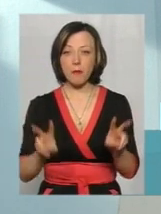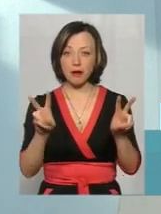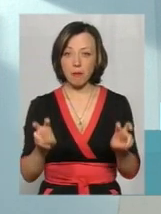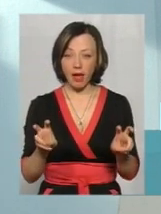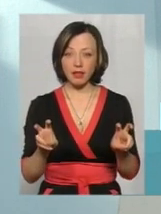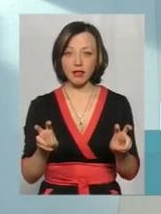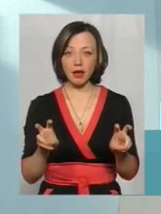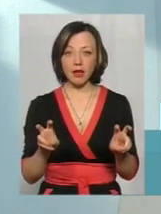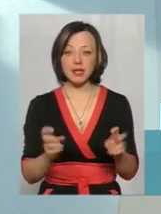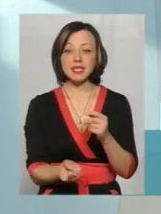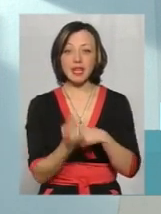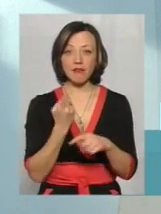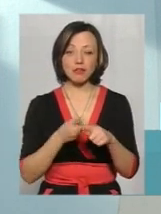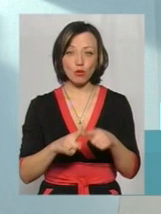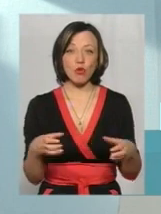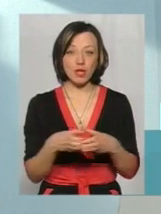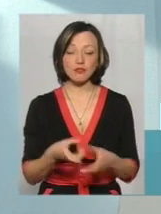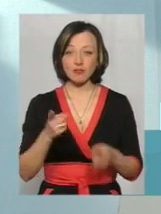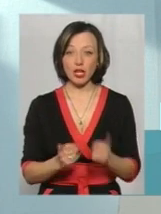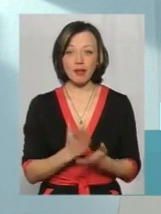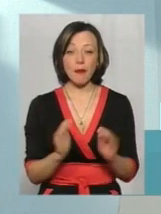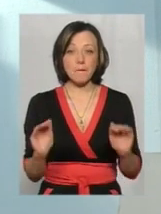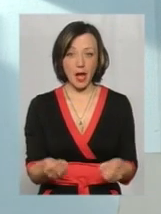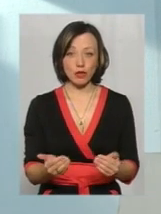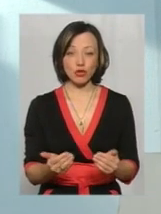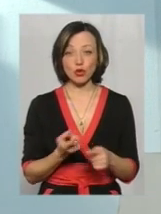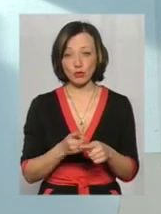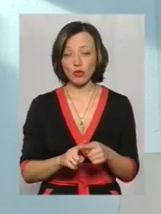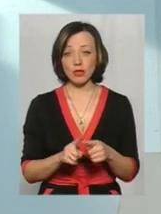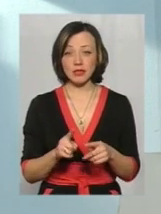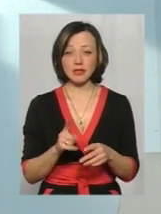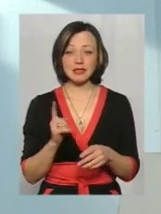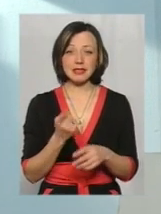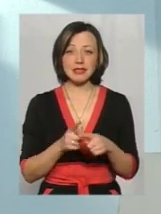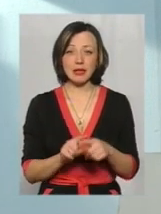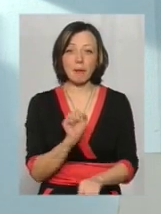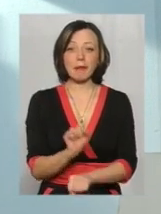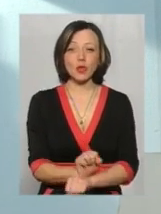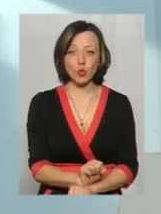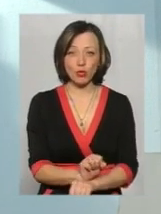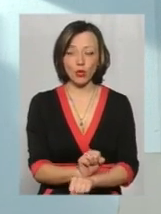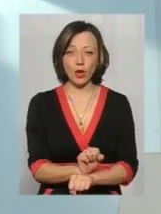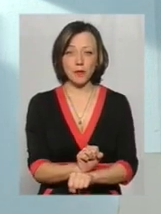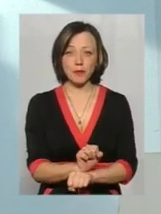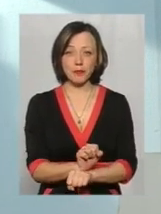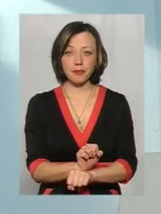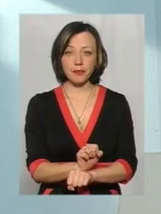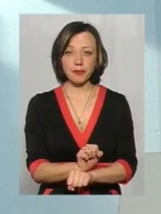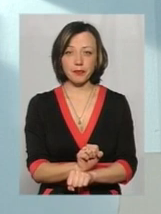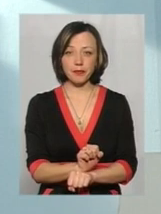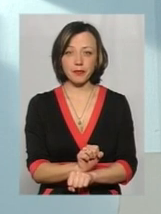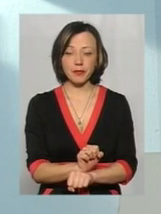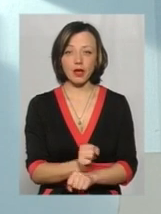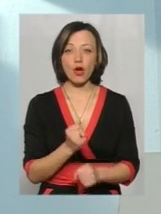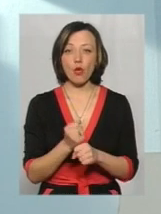предмета, з'явиться в цьому колективі, звичайно, є меншою. І тому це притуплює і, власне, скажімо,